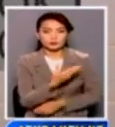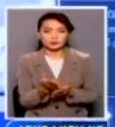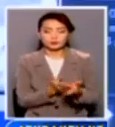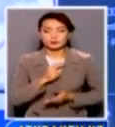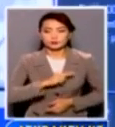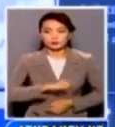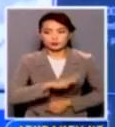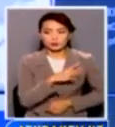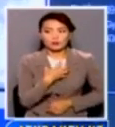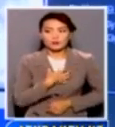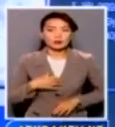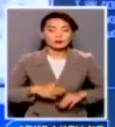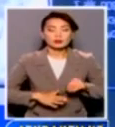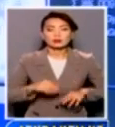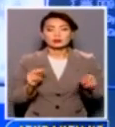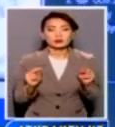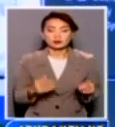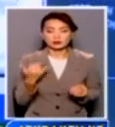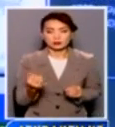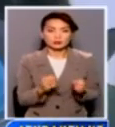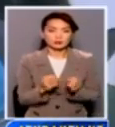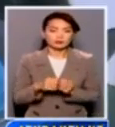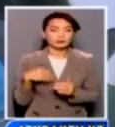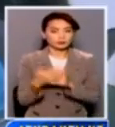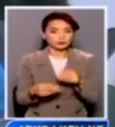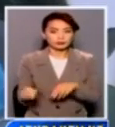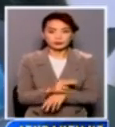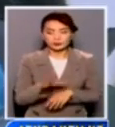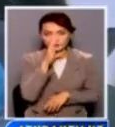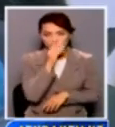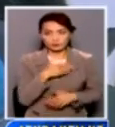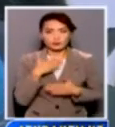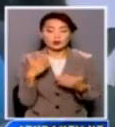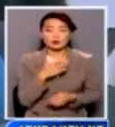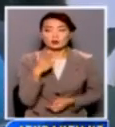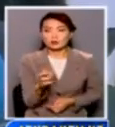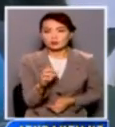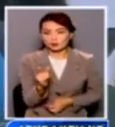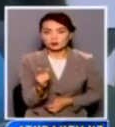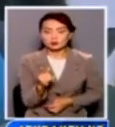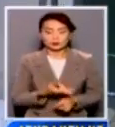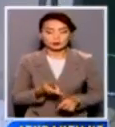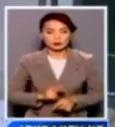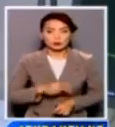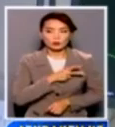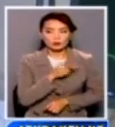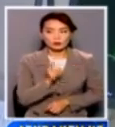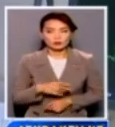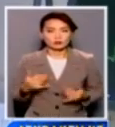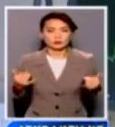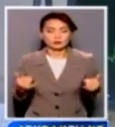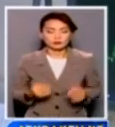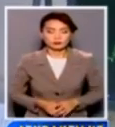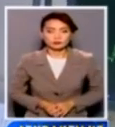атқарды. Маңызды мамандыққа адал маман, әлі де талай науқасты жазып алғысына бөлінер ме еді. Әттең тажалдан болған ажал ол